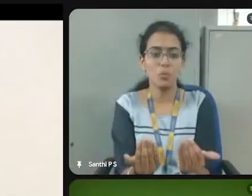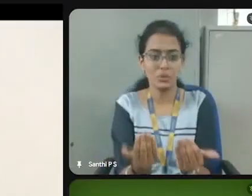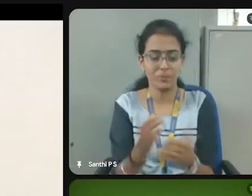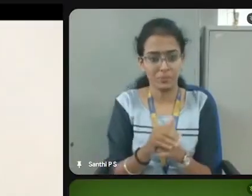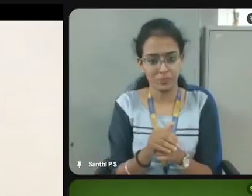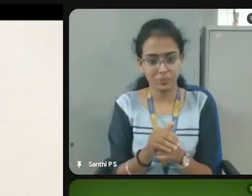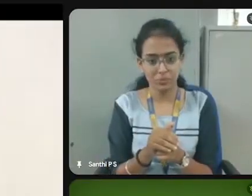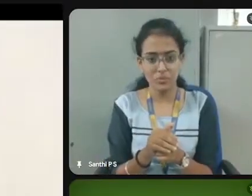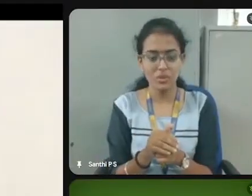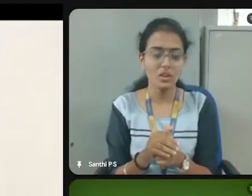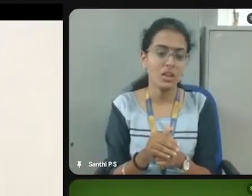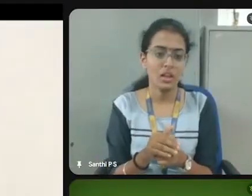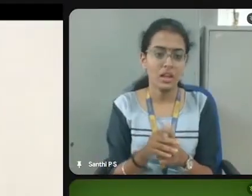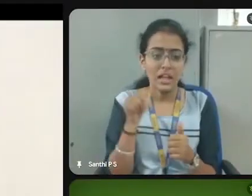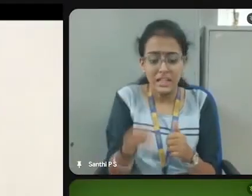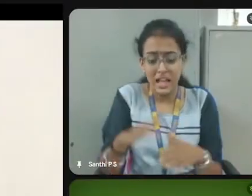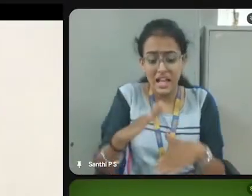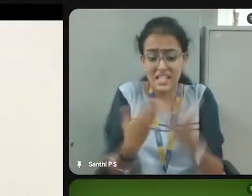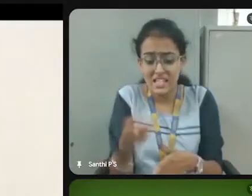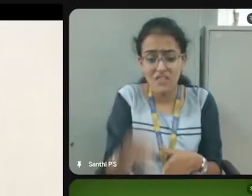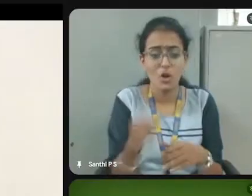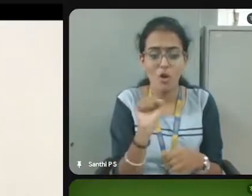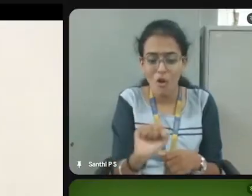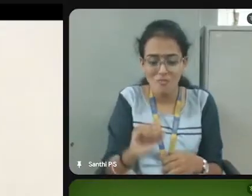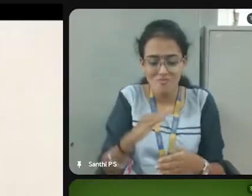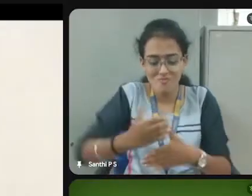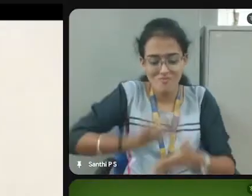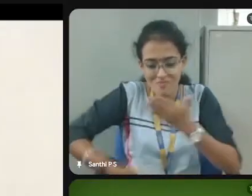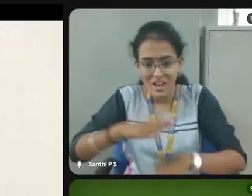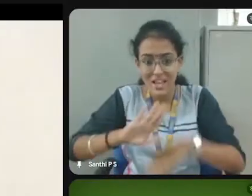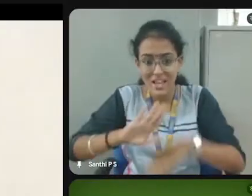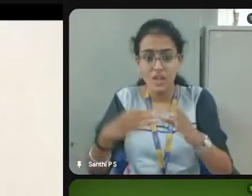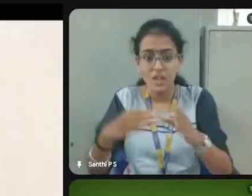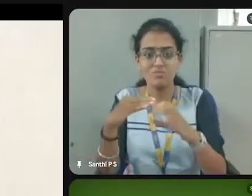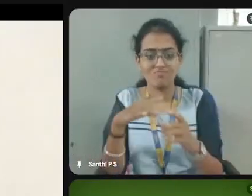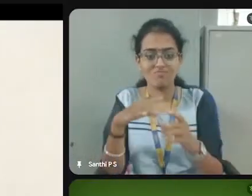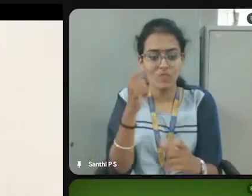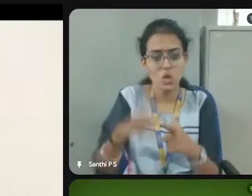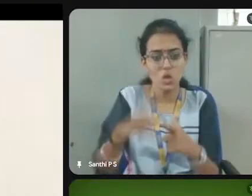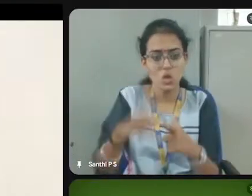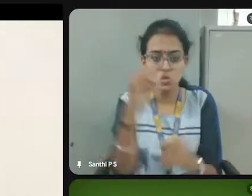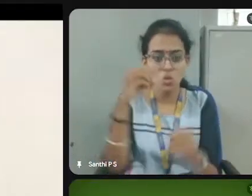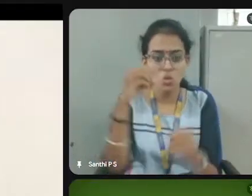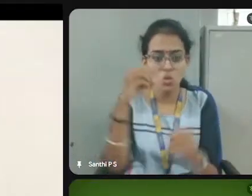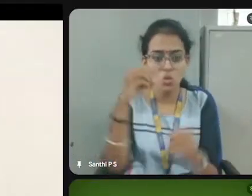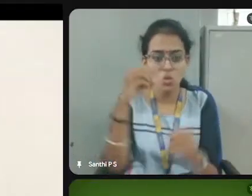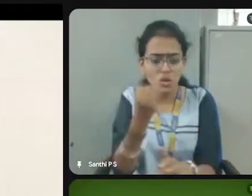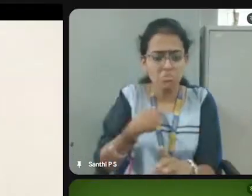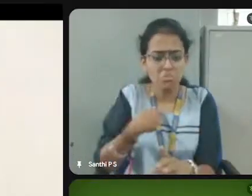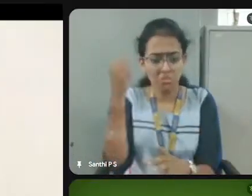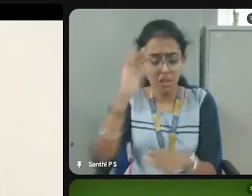പഠിച്ച് ഒരു ജോലി സമ്പാദിക്കും എന്നുള്ള ഒരു വലിയ പ്രതീക്ഷയെക്കാളും നല്ലത് അവരിൽ അന്തർലീനമായിരിക്കുന്ന സ്പെഷ്യൽ